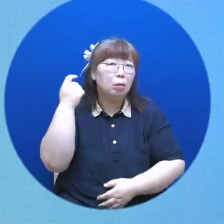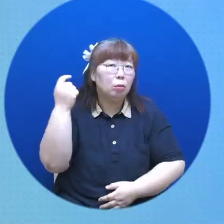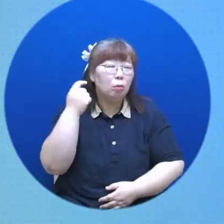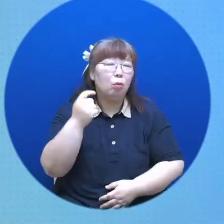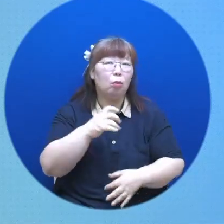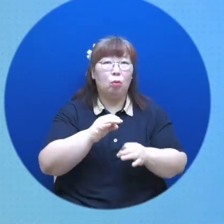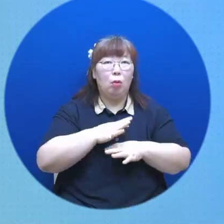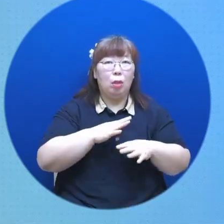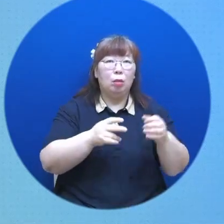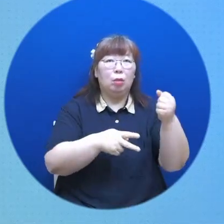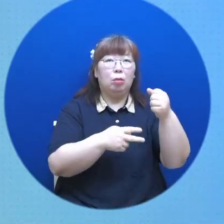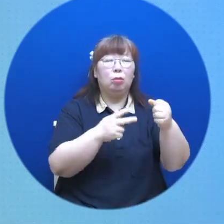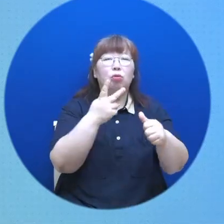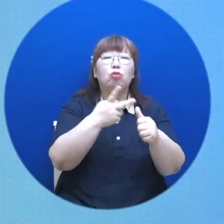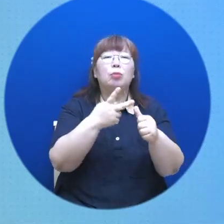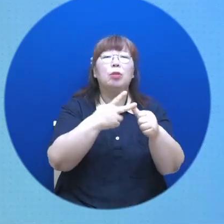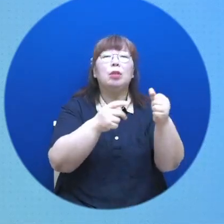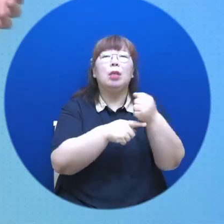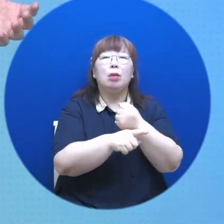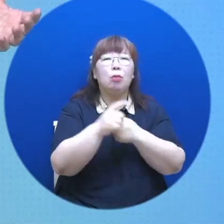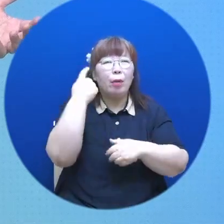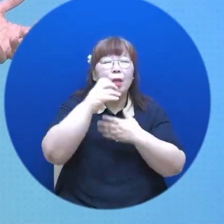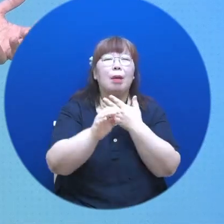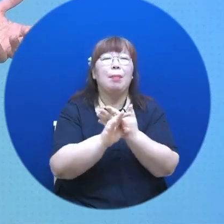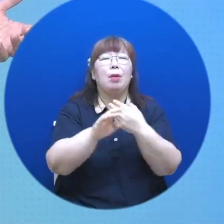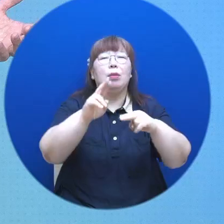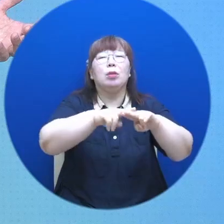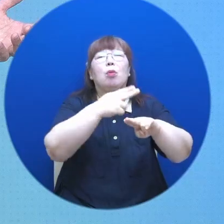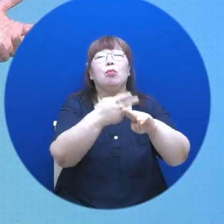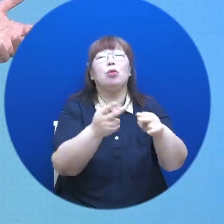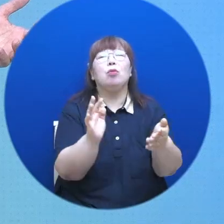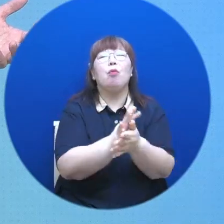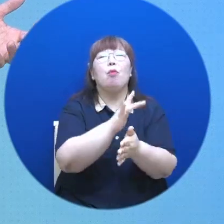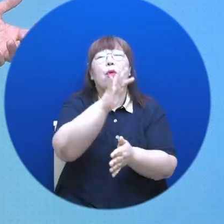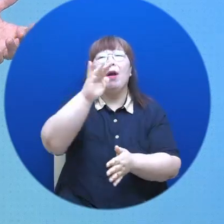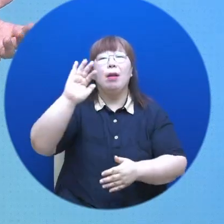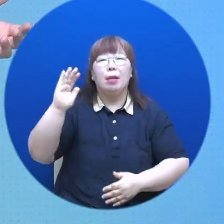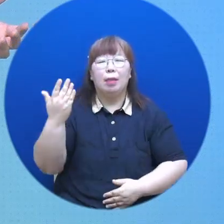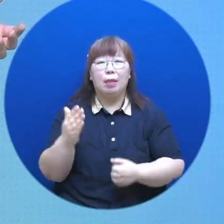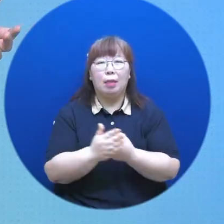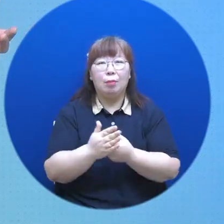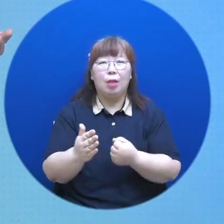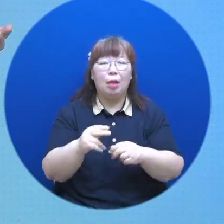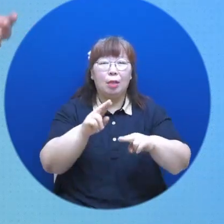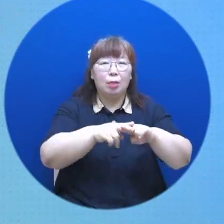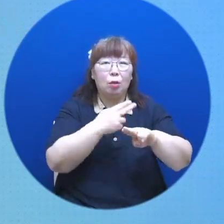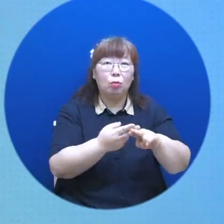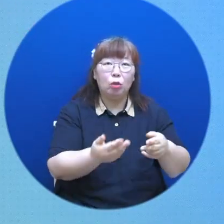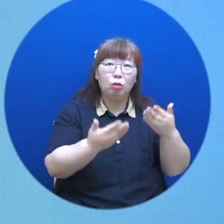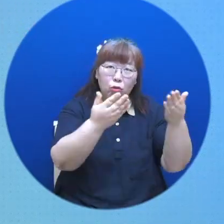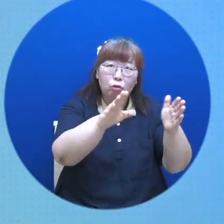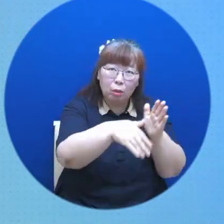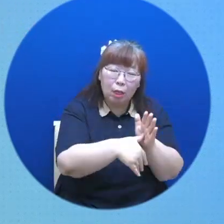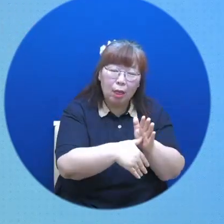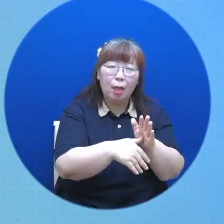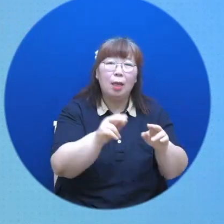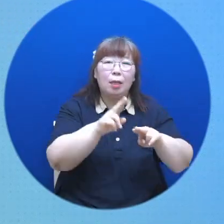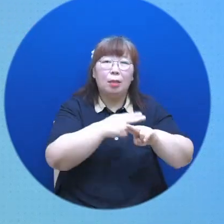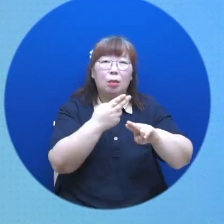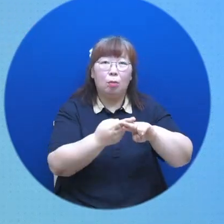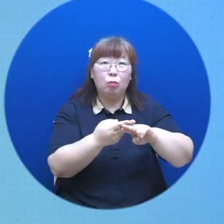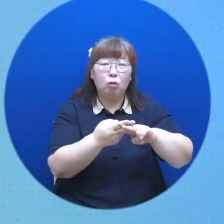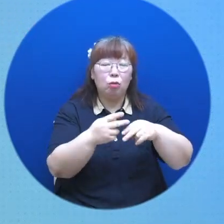이유는 선물은 화려해야 되기 때문입니다. 여러분 선물할 때 선물 겉에다가 뭘